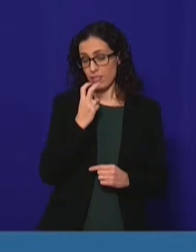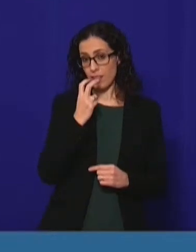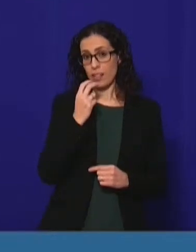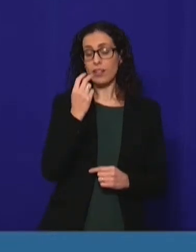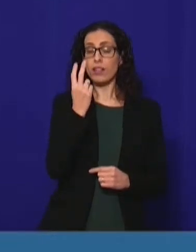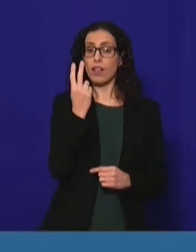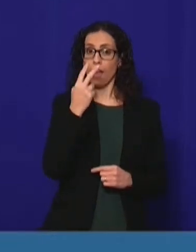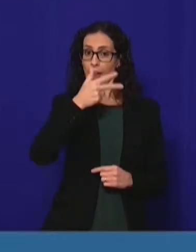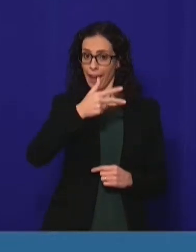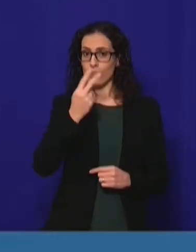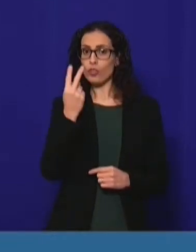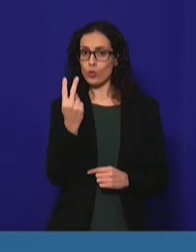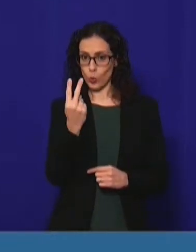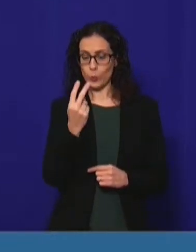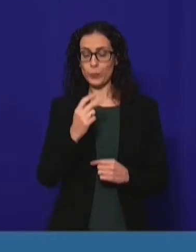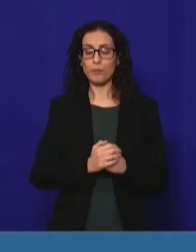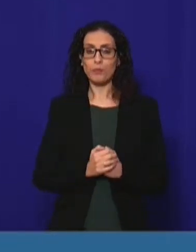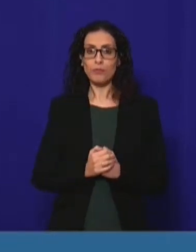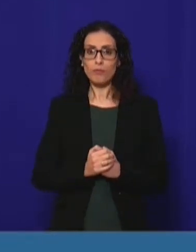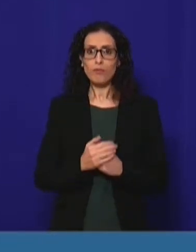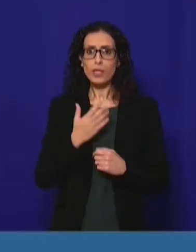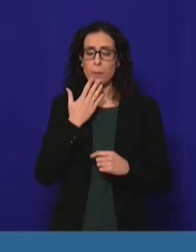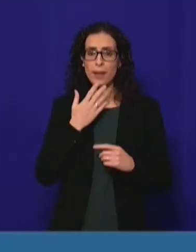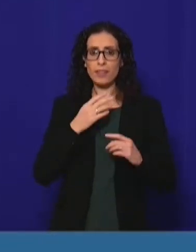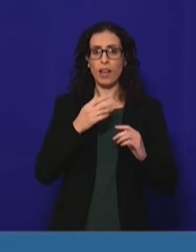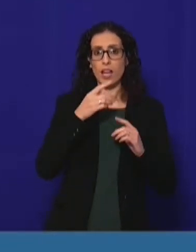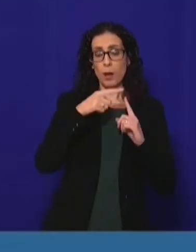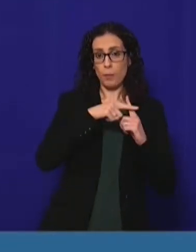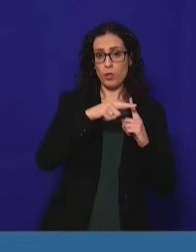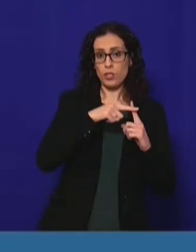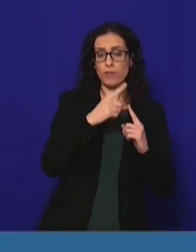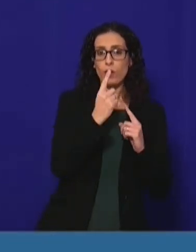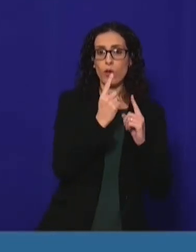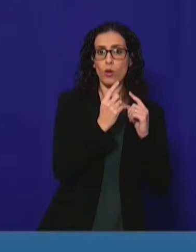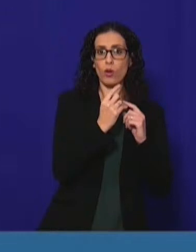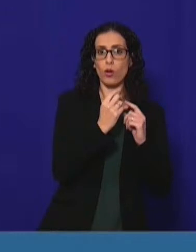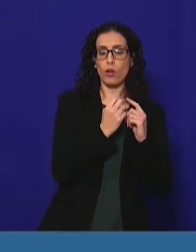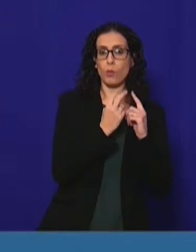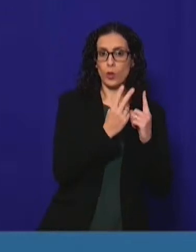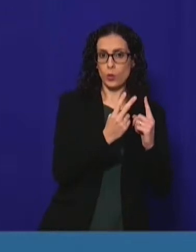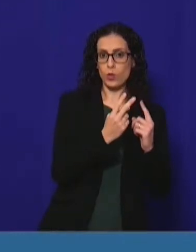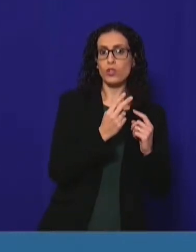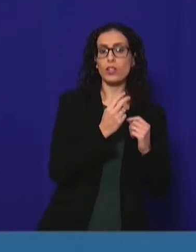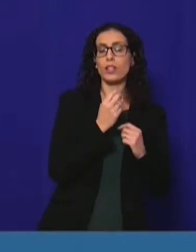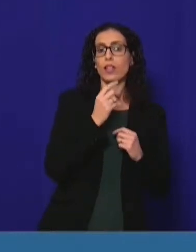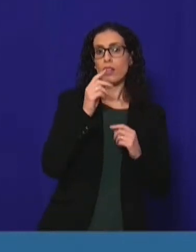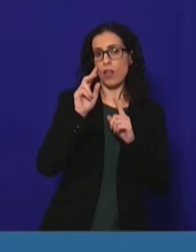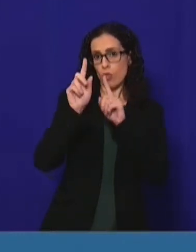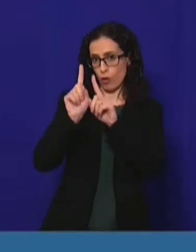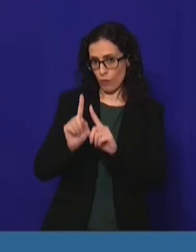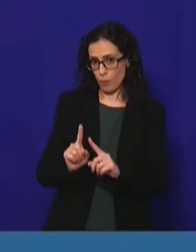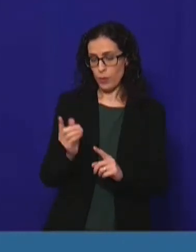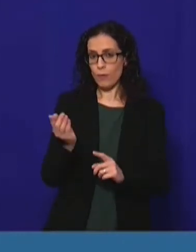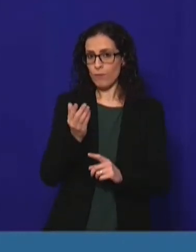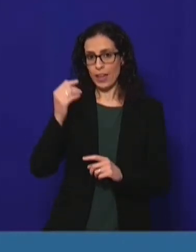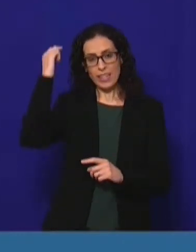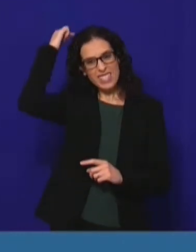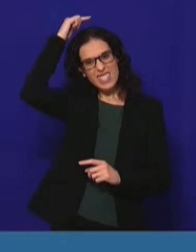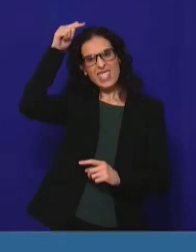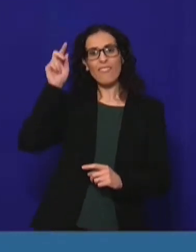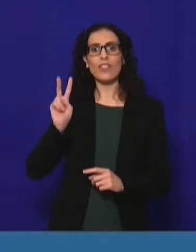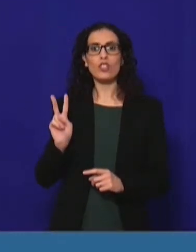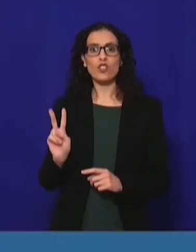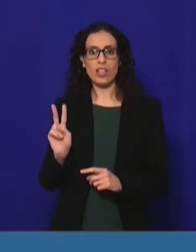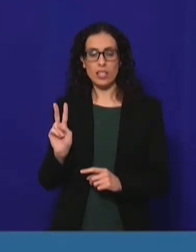kien pożittiv għal COVID fil-21 ta' Novembru u li dan kien residenti fir-residenza ta' San Vincenz da Paul